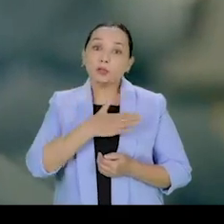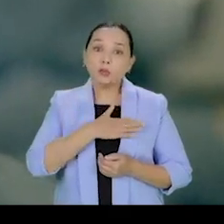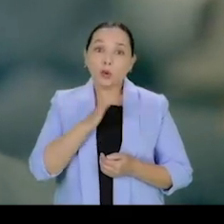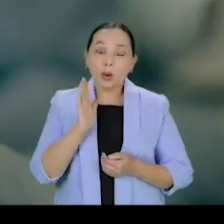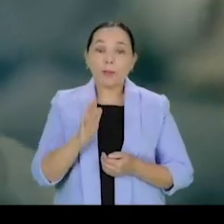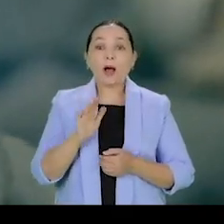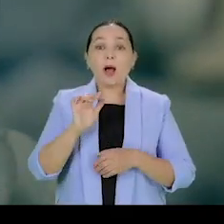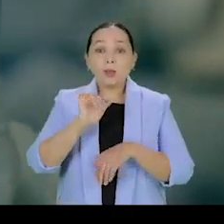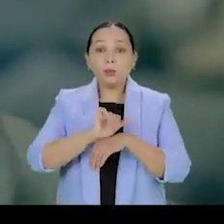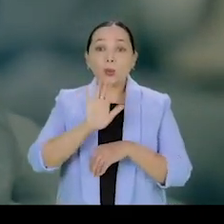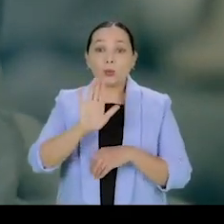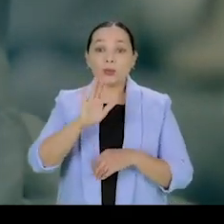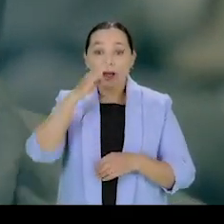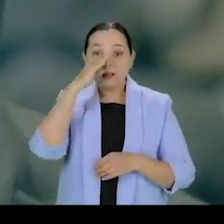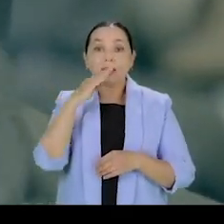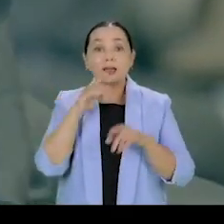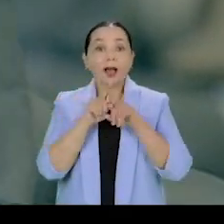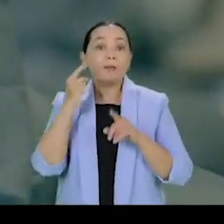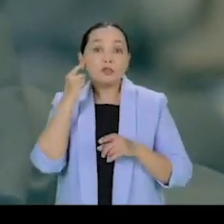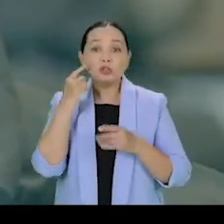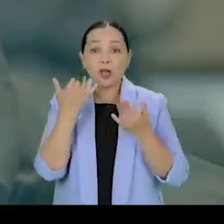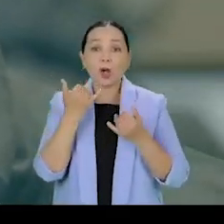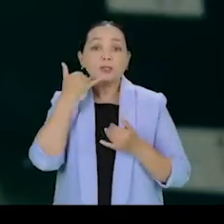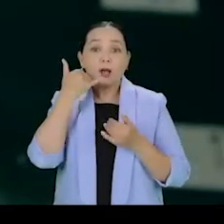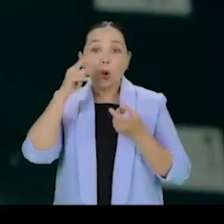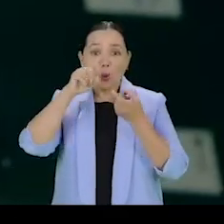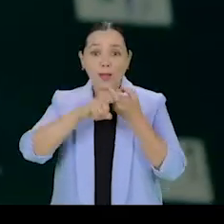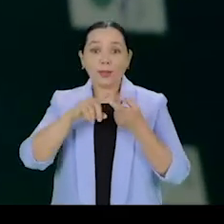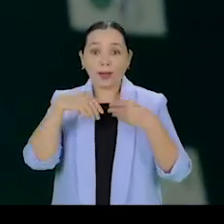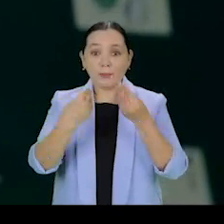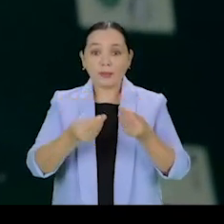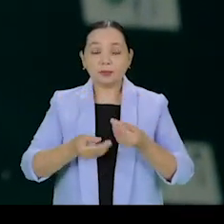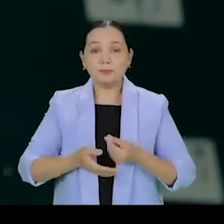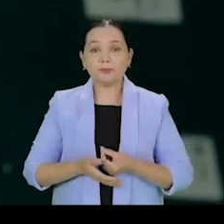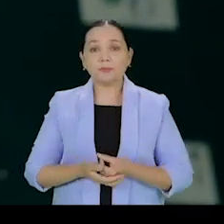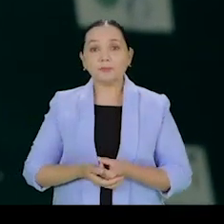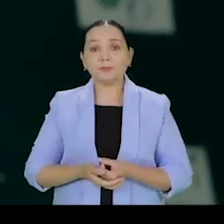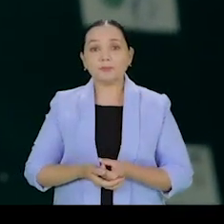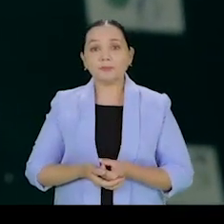ko'raman. To'xta, shu gaplaringni dadang ham eshitsinlar. Hozir dadangga ulab beraman, xo'p?